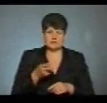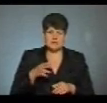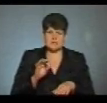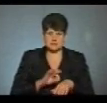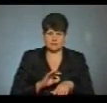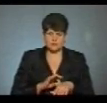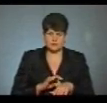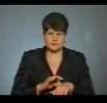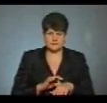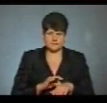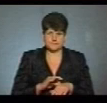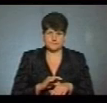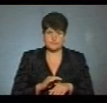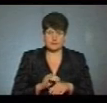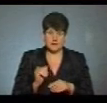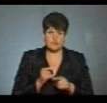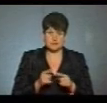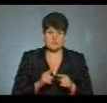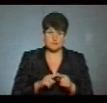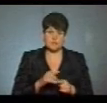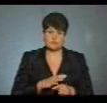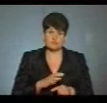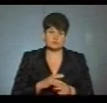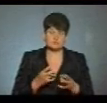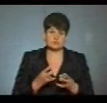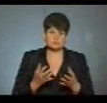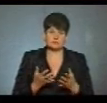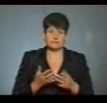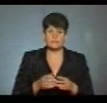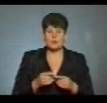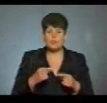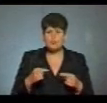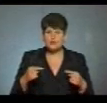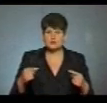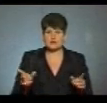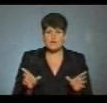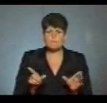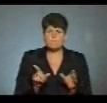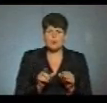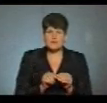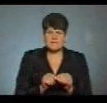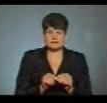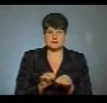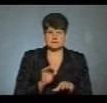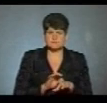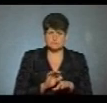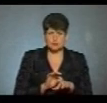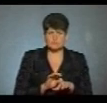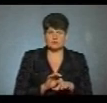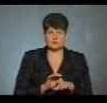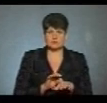захворювання. Ну, і це очікувано, правда, тому що будь-яка поєднана патологія, так